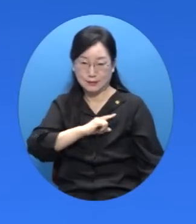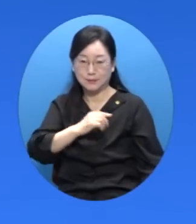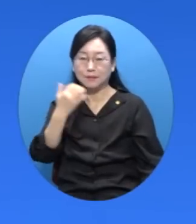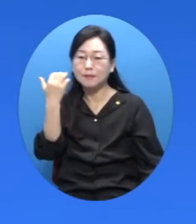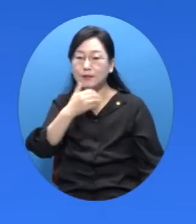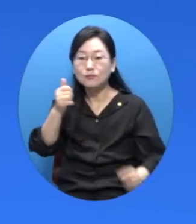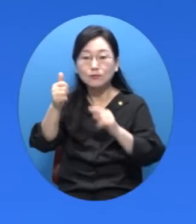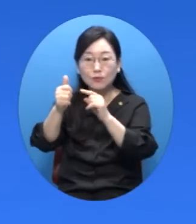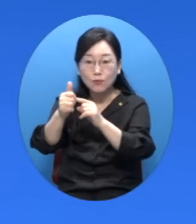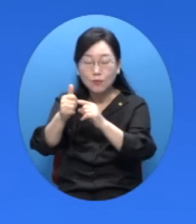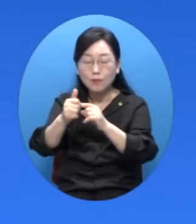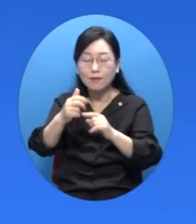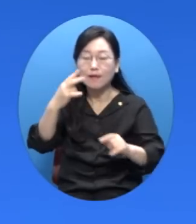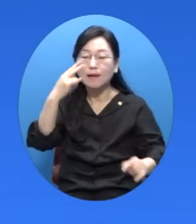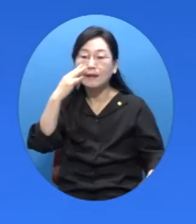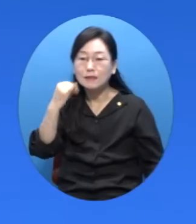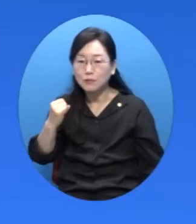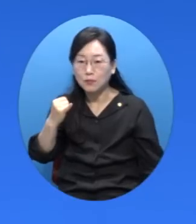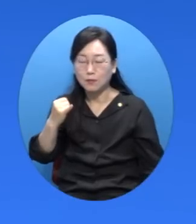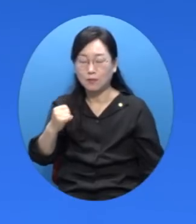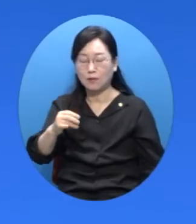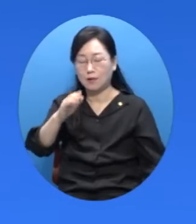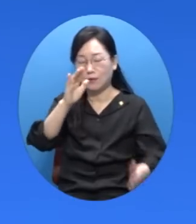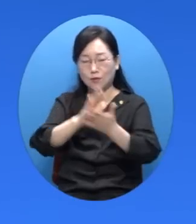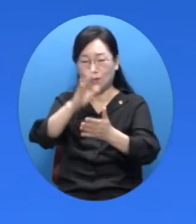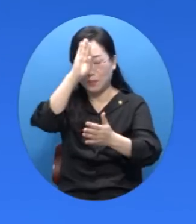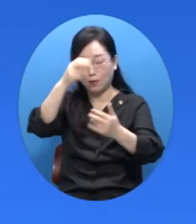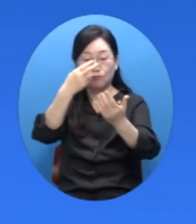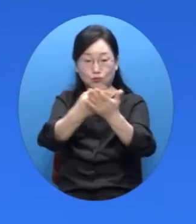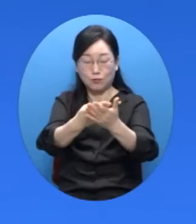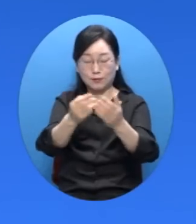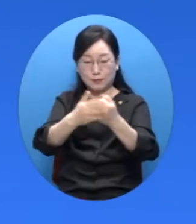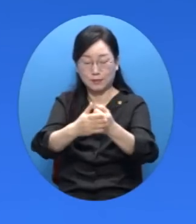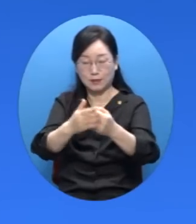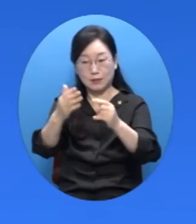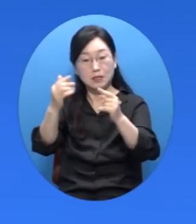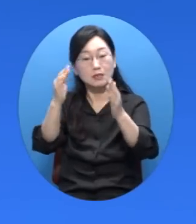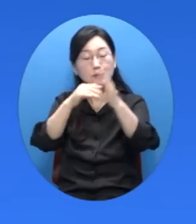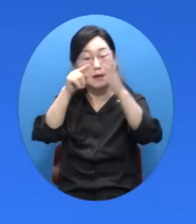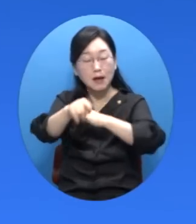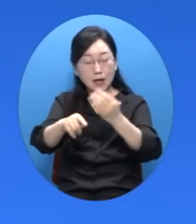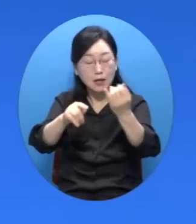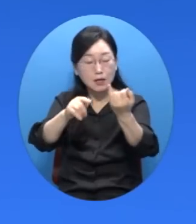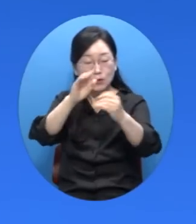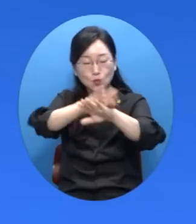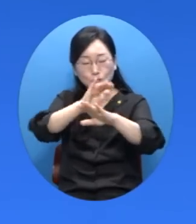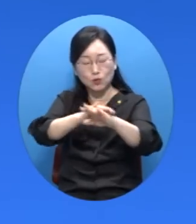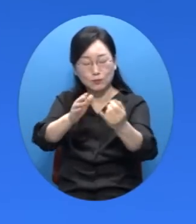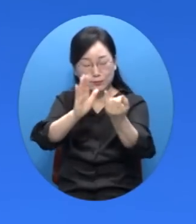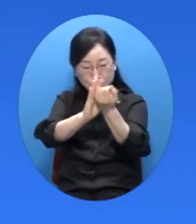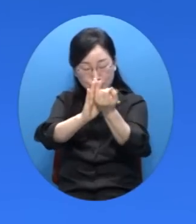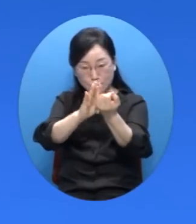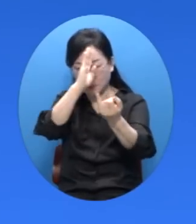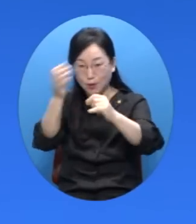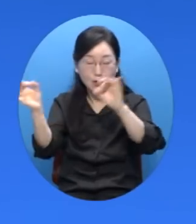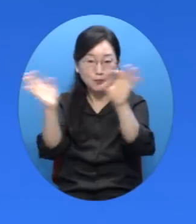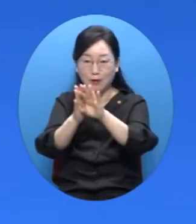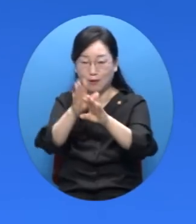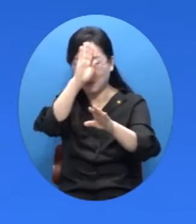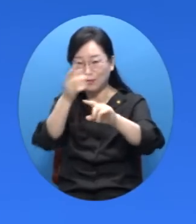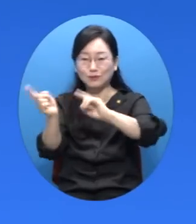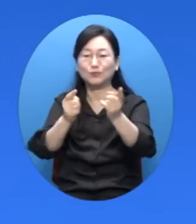열병으로 누워 있었습니다. 예수님께서 그 집에 신방하셔서 그 손을 붙잡으시니 병이 떠나갔습니다. 병을 치료해 주신